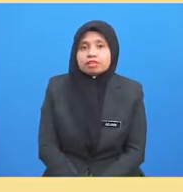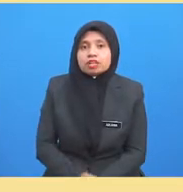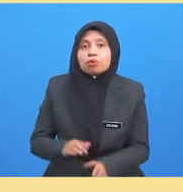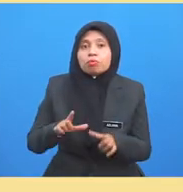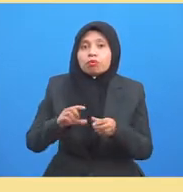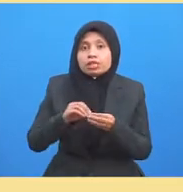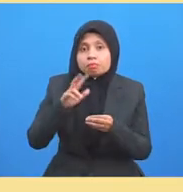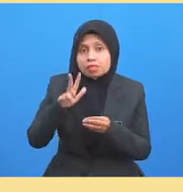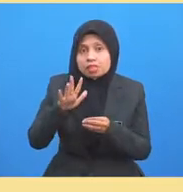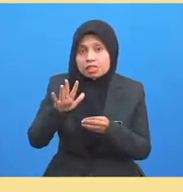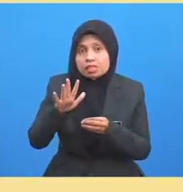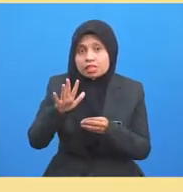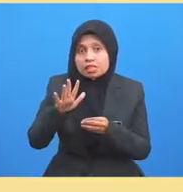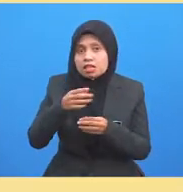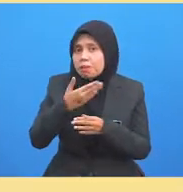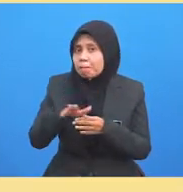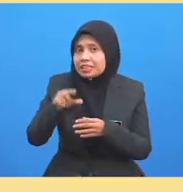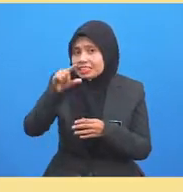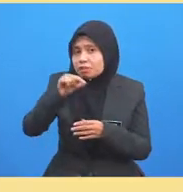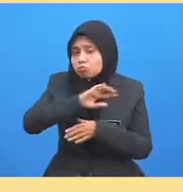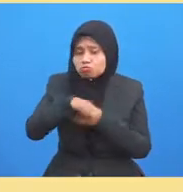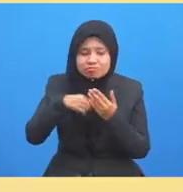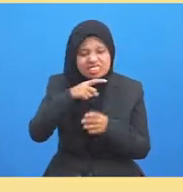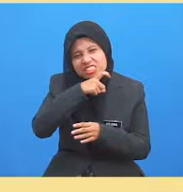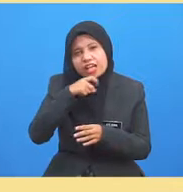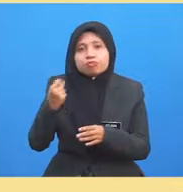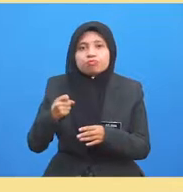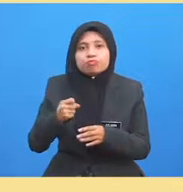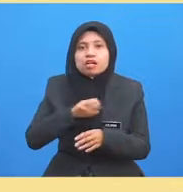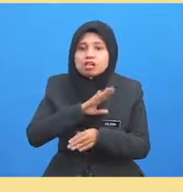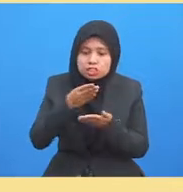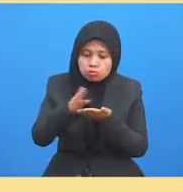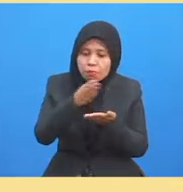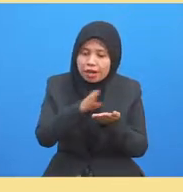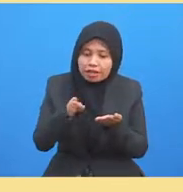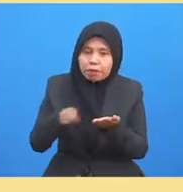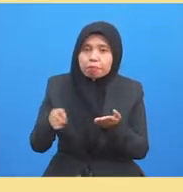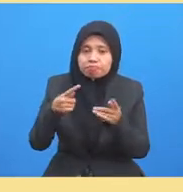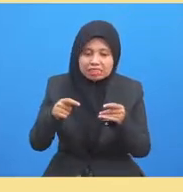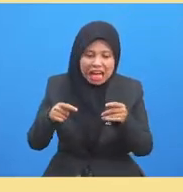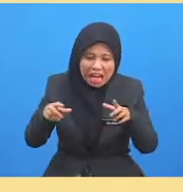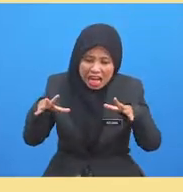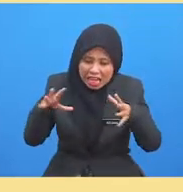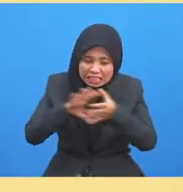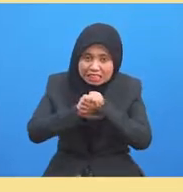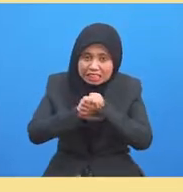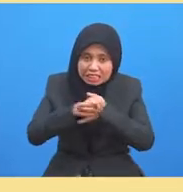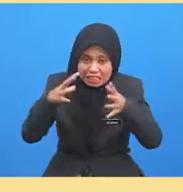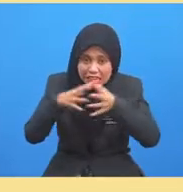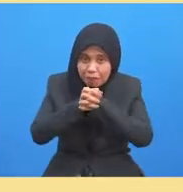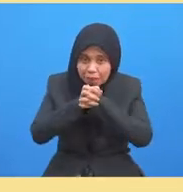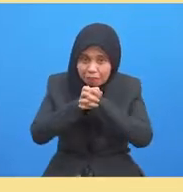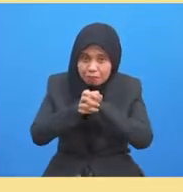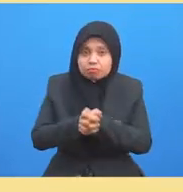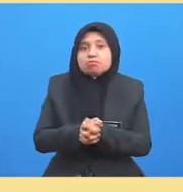Langkah kelima, setelah gam tersebut kering dan setiap bahagian telah pun melekat dengan kuat dan